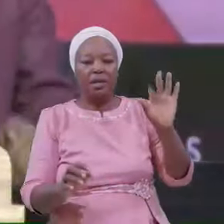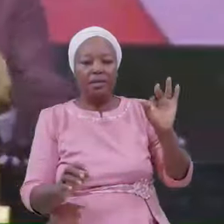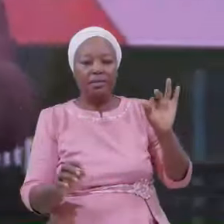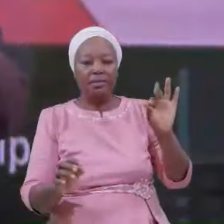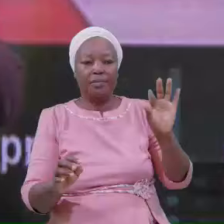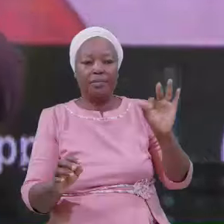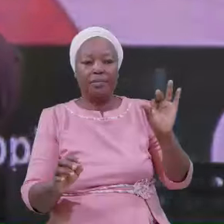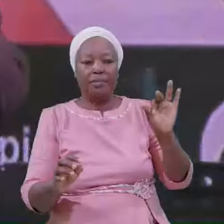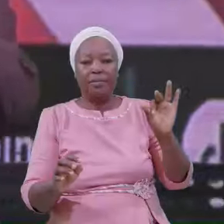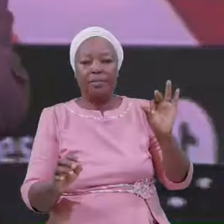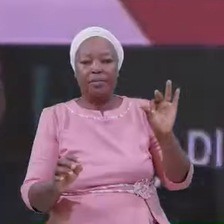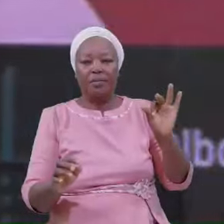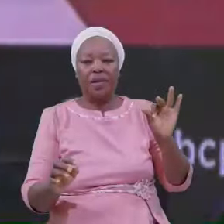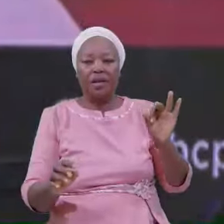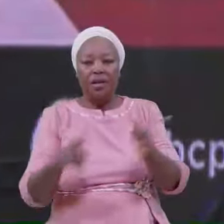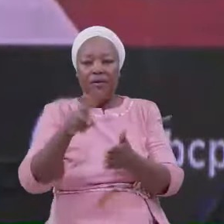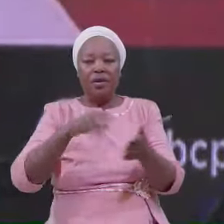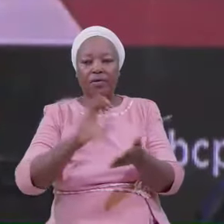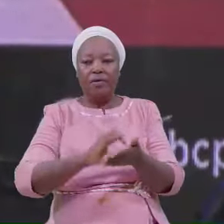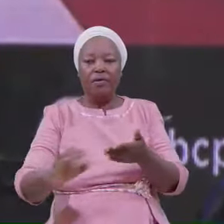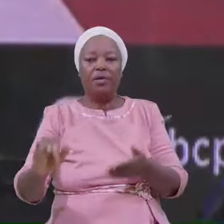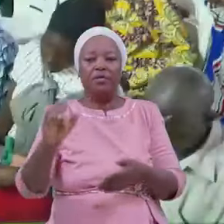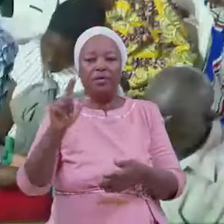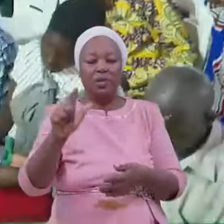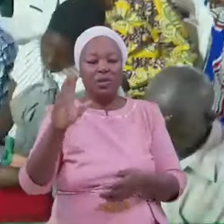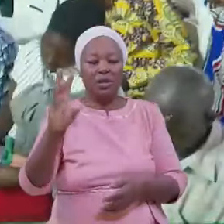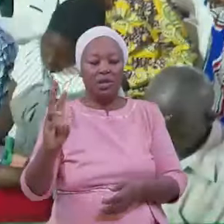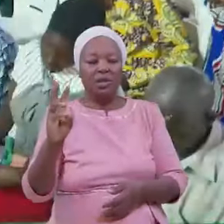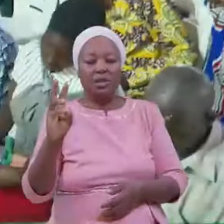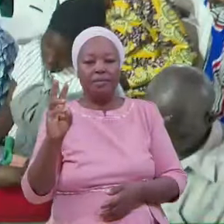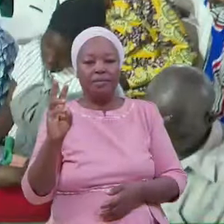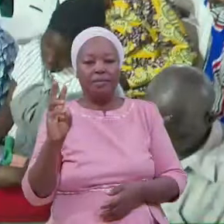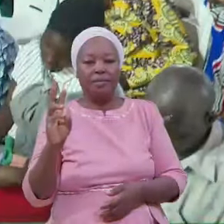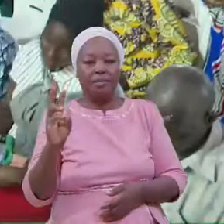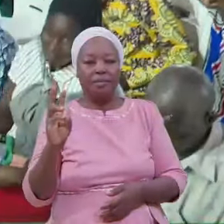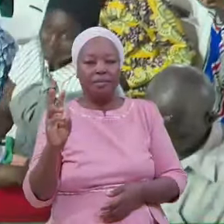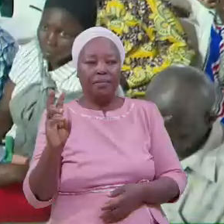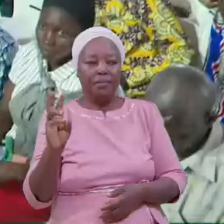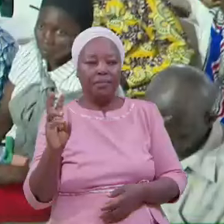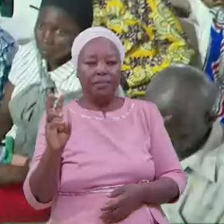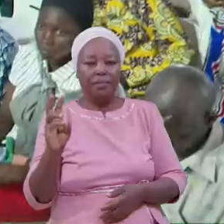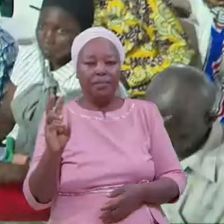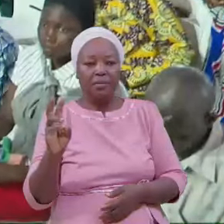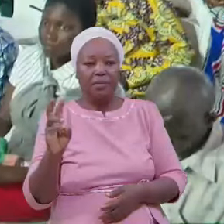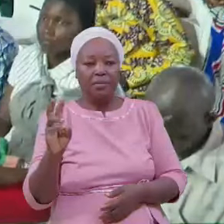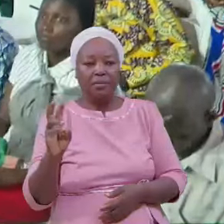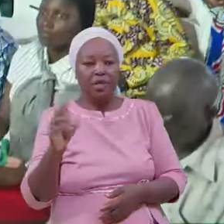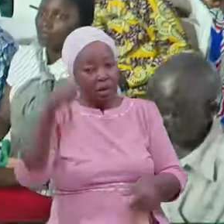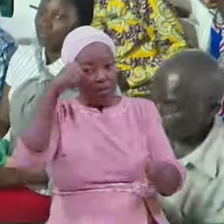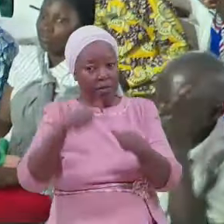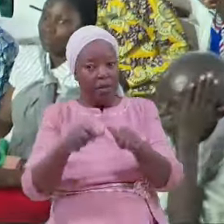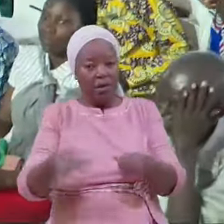kabanatang 19. Reading there in verse 26. Pag-umpisa sa 26. Remember, these are the words of